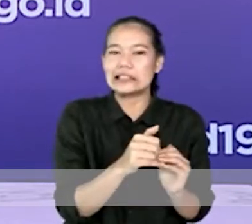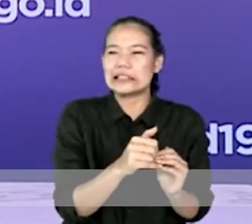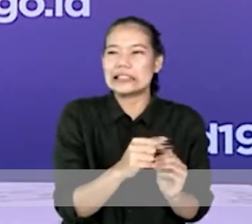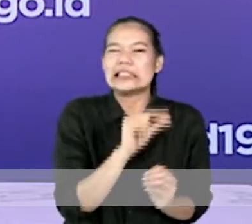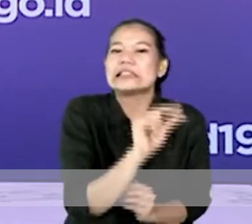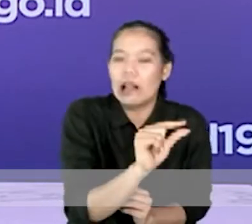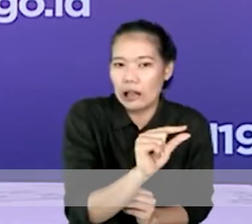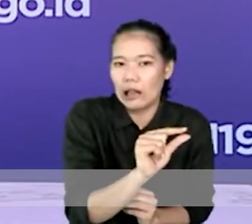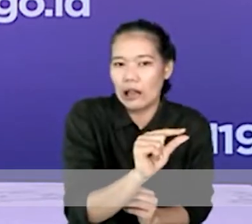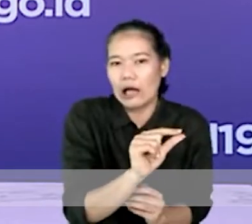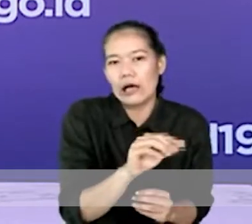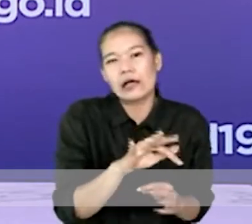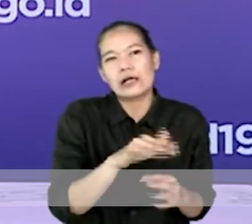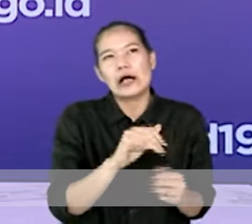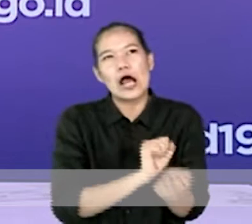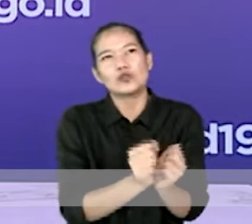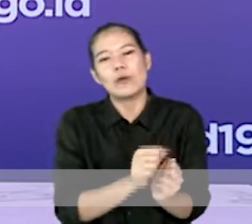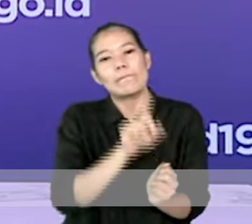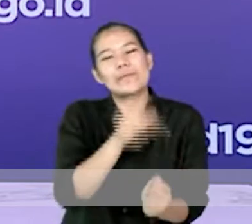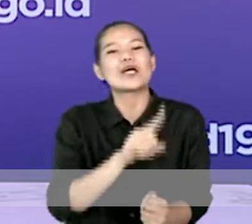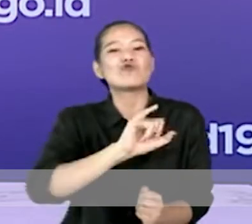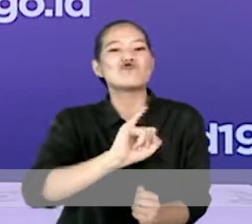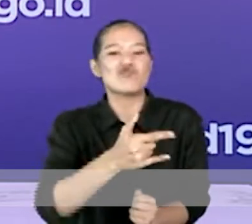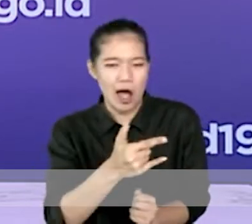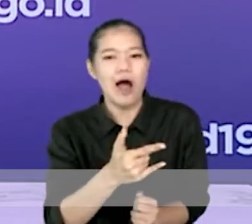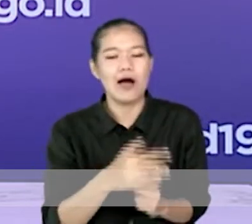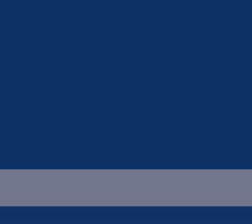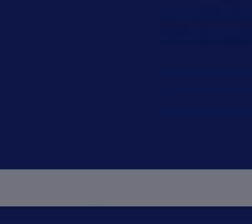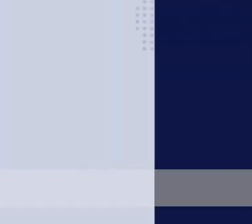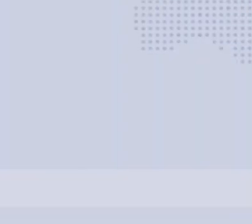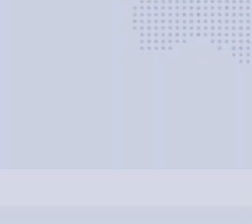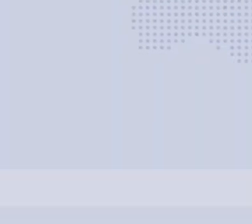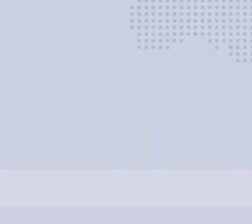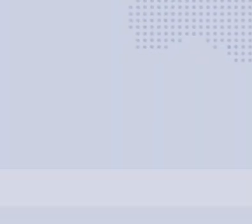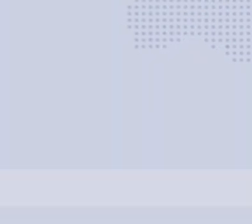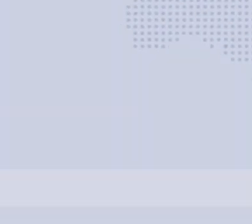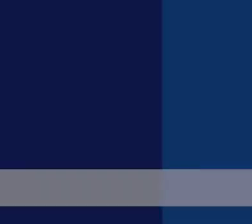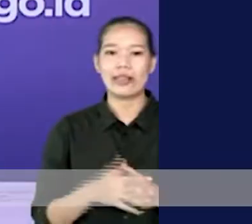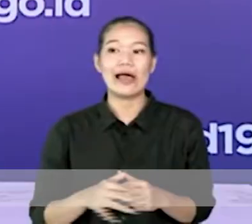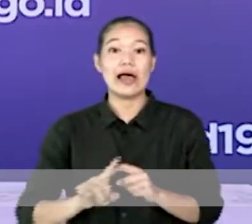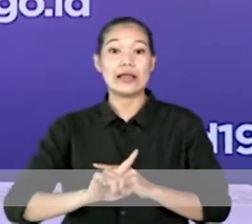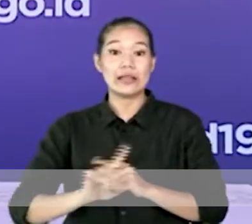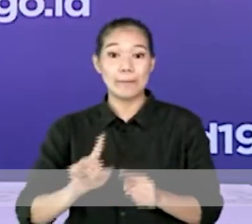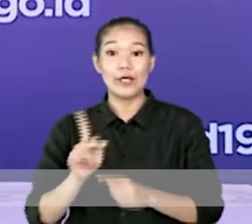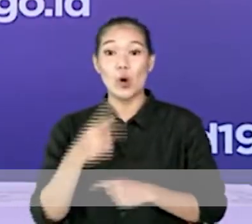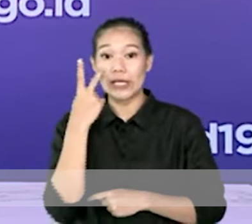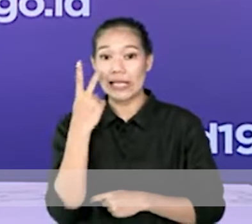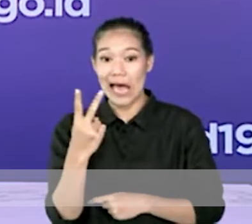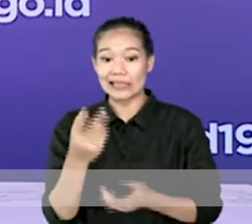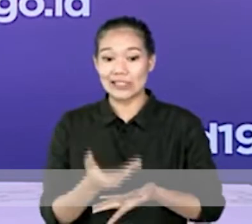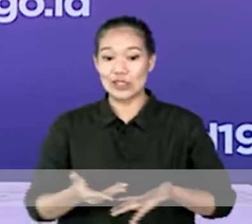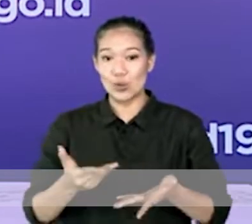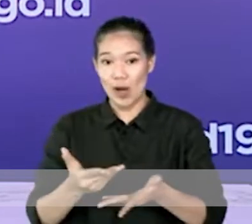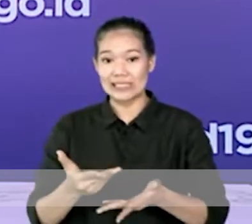dihitung rata-rata bulanan di Maret sebesar 14,7%. Namun, jika dilihat pada perkembangan